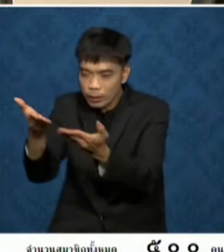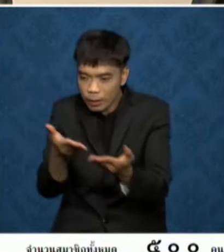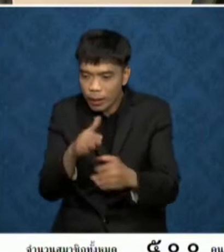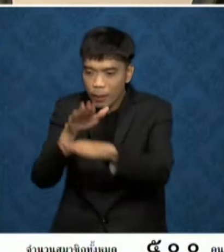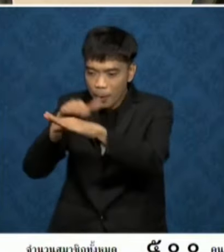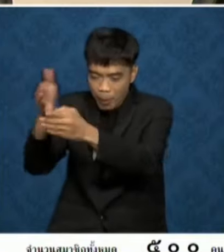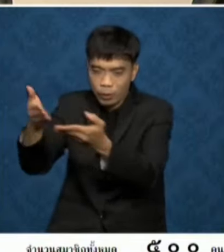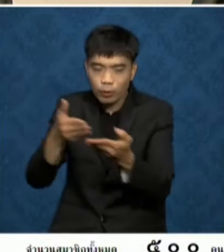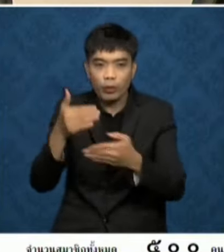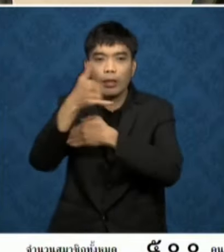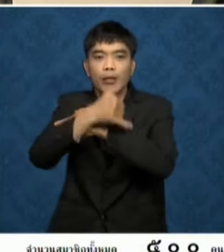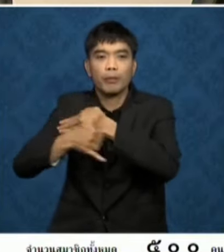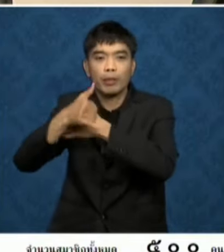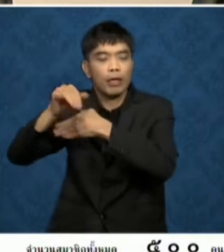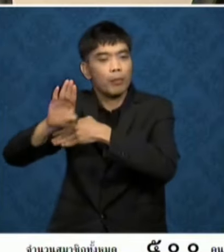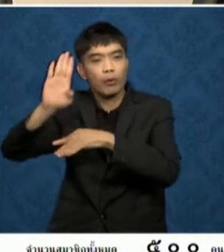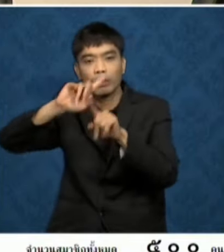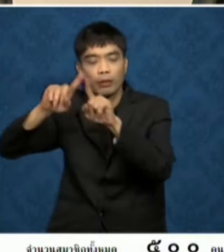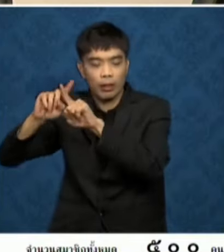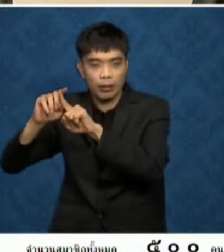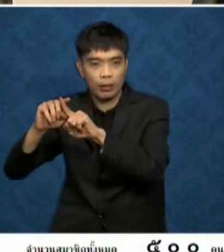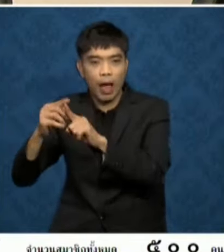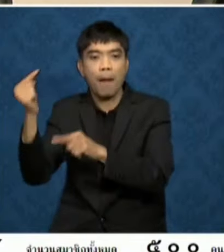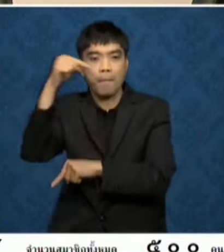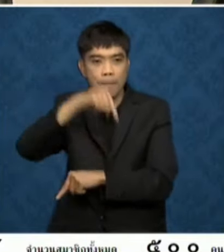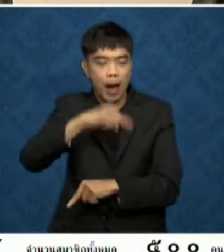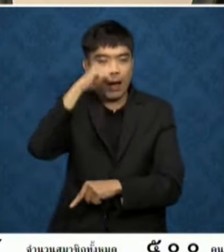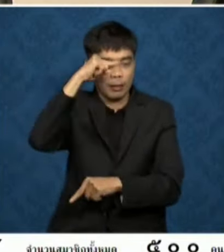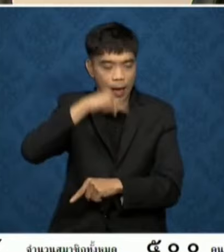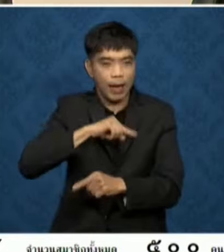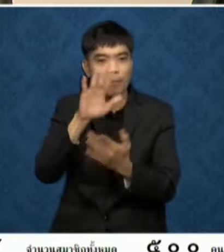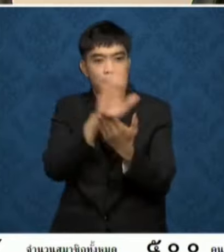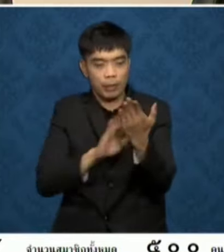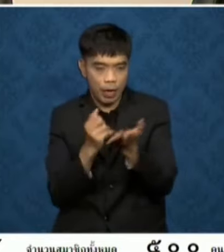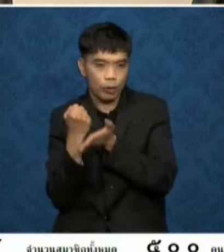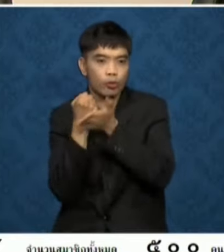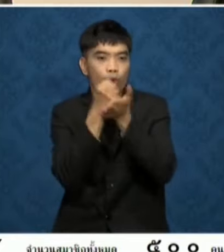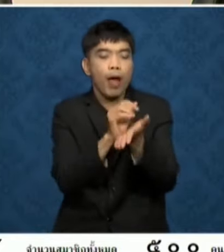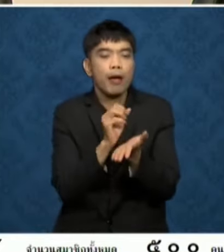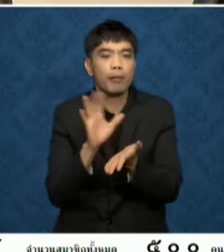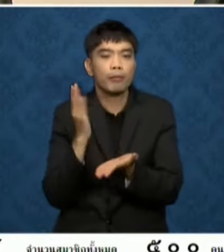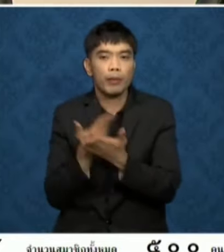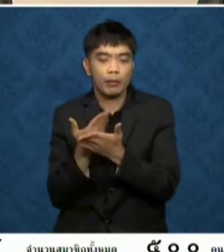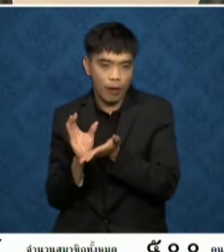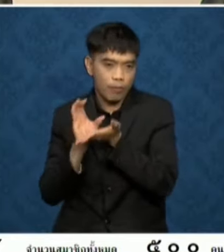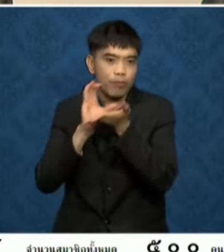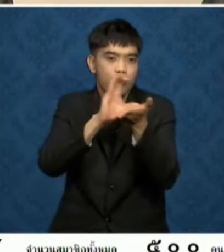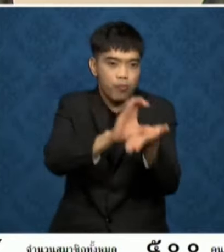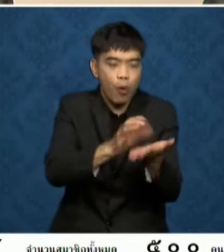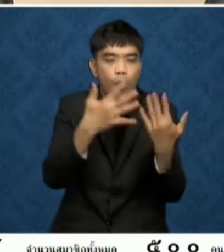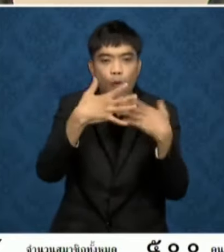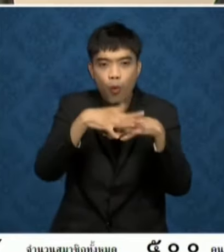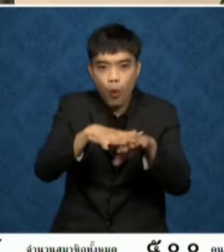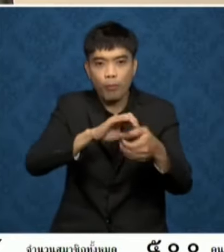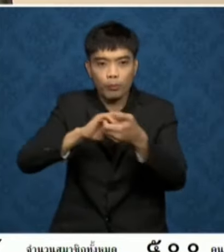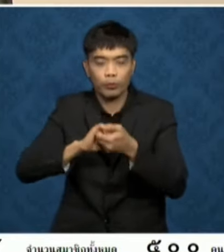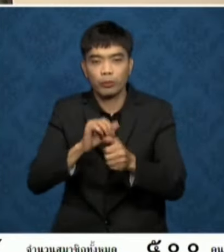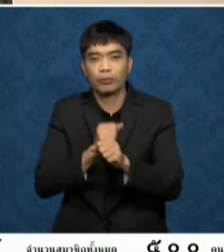าแล้วก็วัตถุดิบต่างๆนะแสวงหาโอกาสให้สินค้าไทยเนี่ยค่ะมีศักยภาพเนี่ยสามารถไปที่ต่างประเทศ